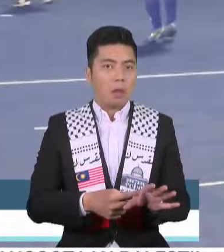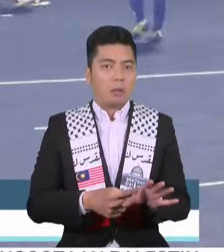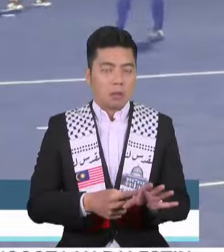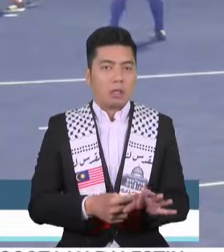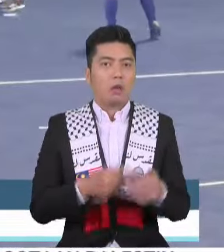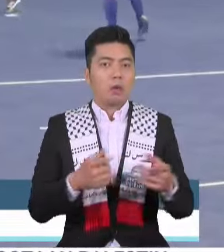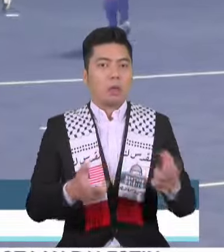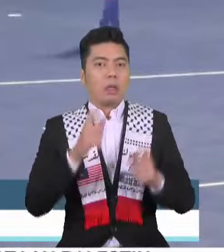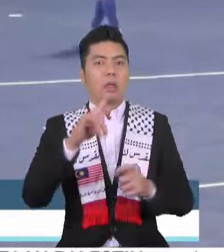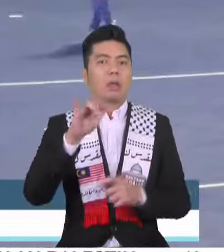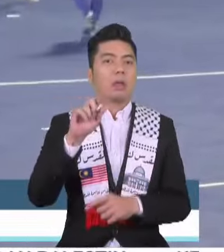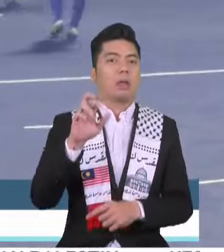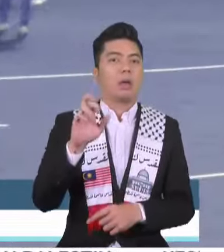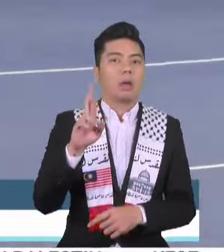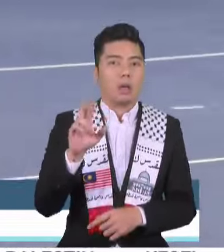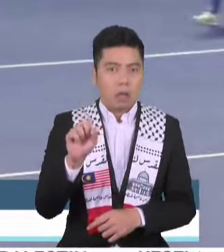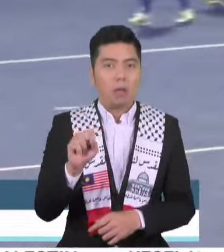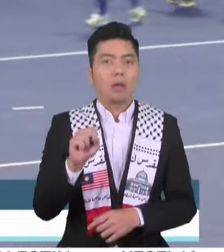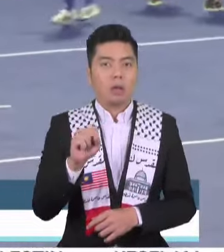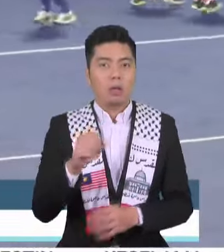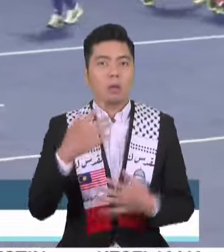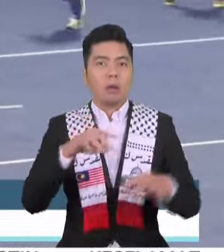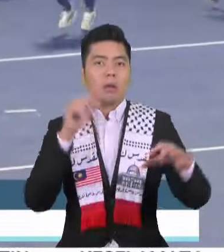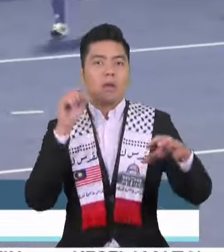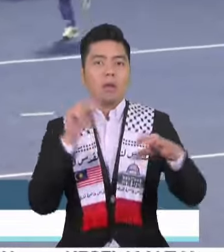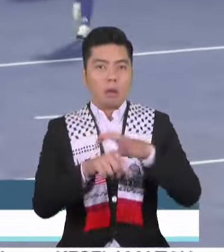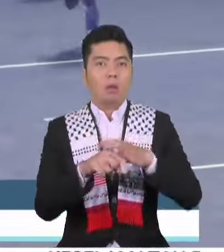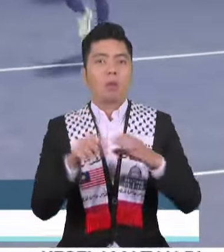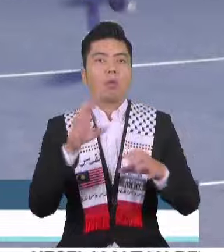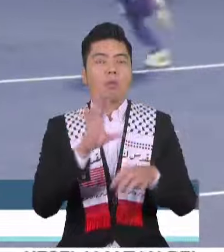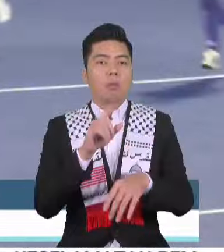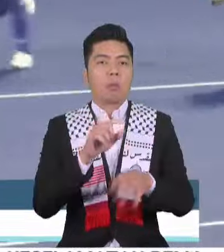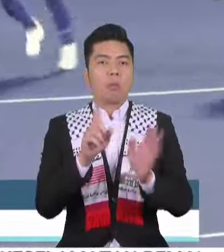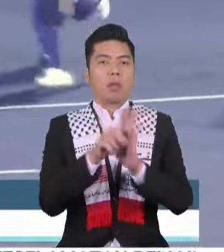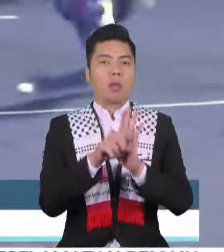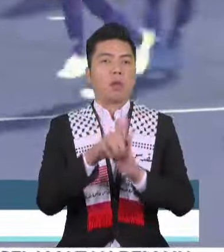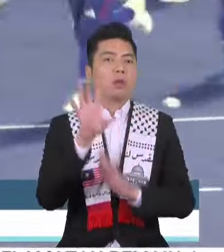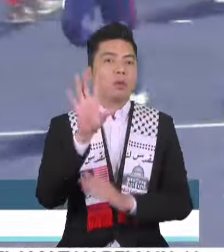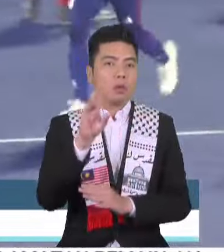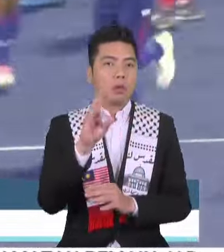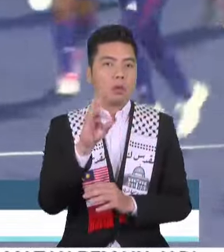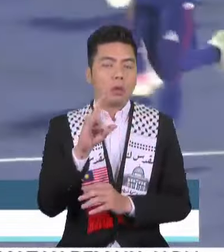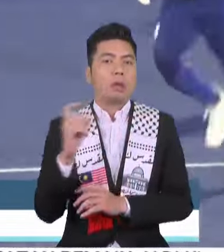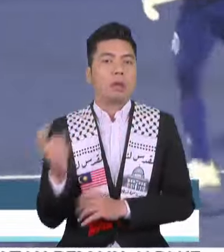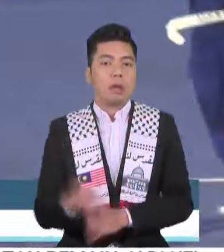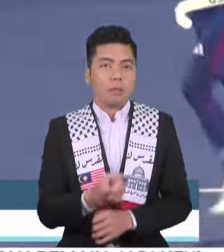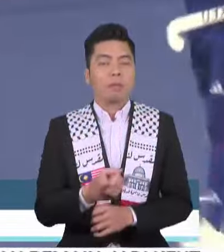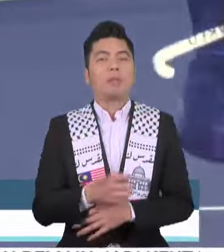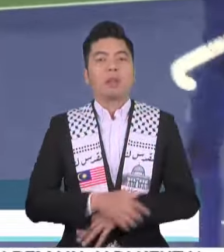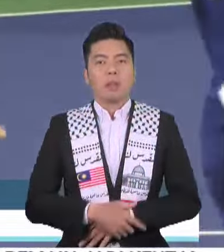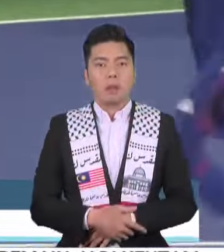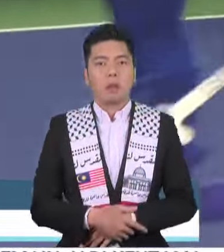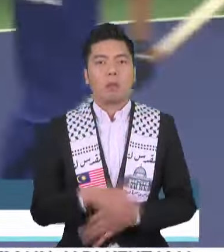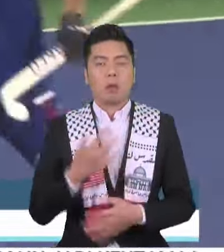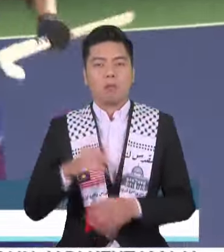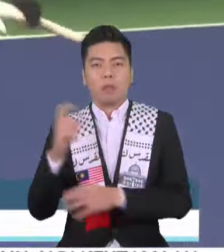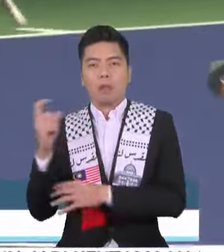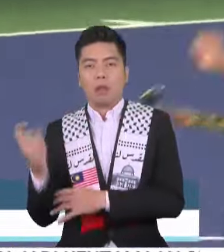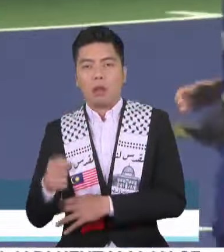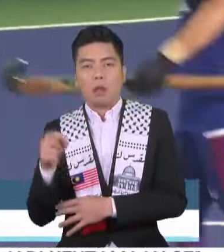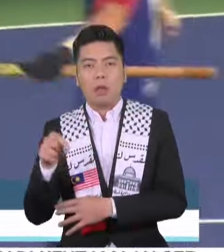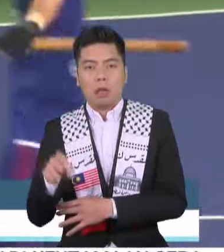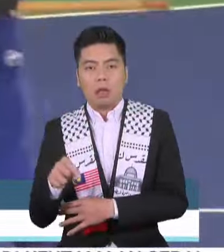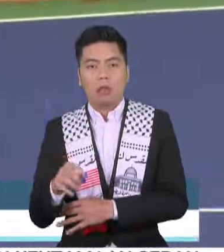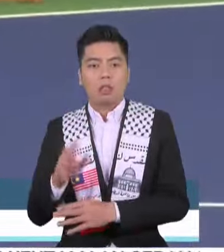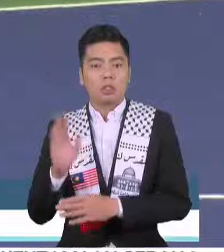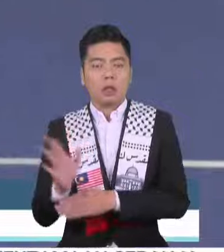Tigers membuka tirai jaringan pada minit ke-7 menerusi gol padang daripada Akhimullah Anwar Esok. Tersentak dengan gol